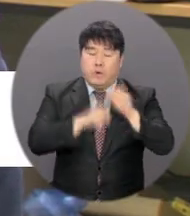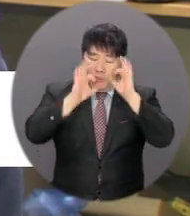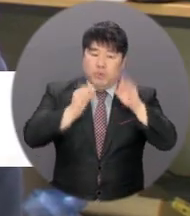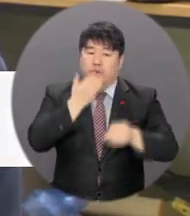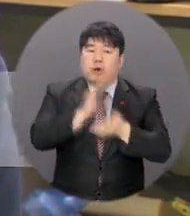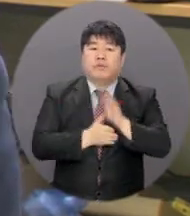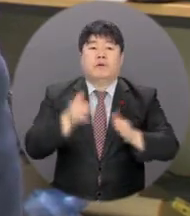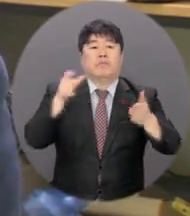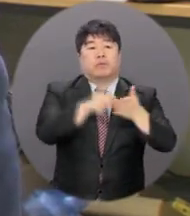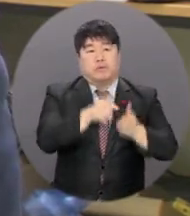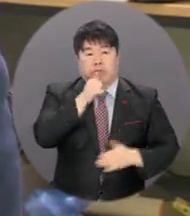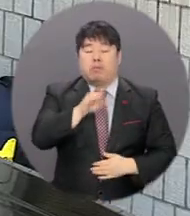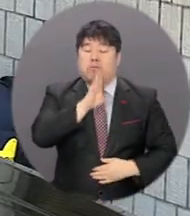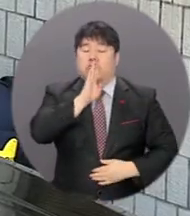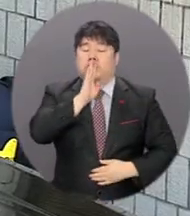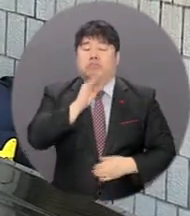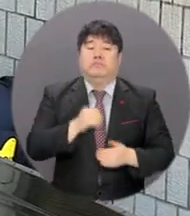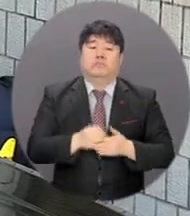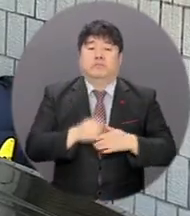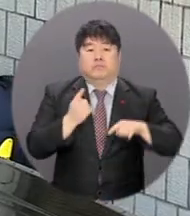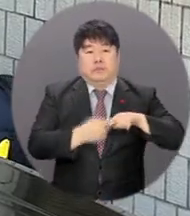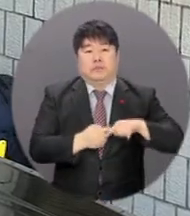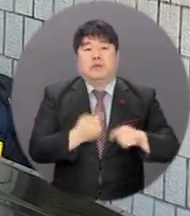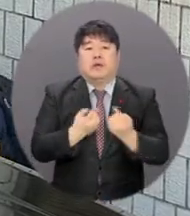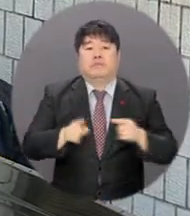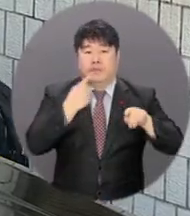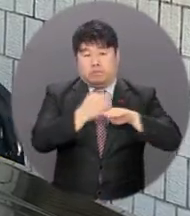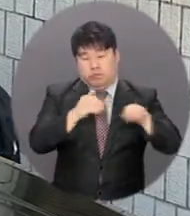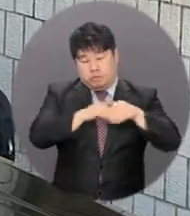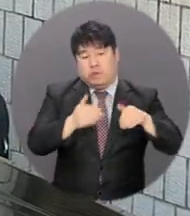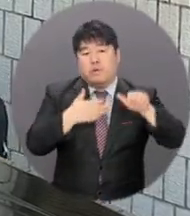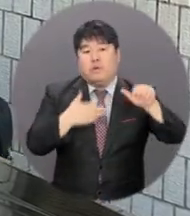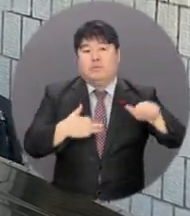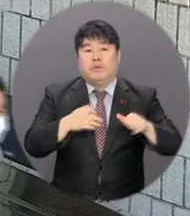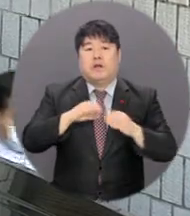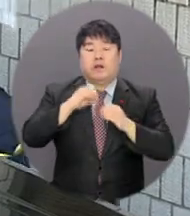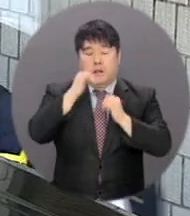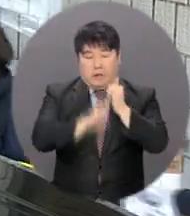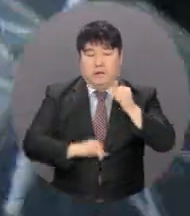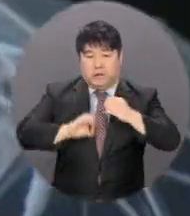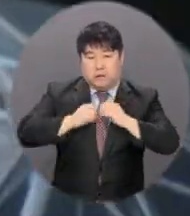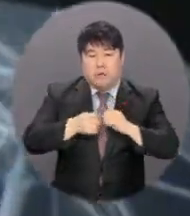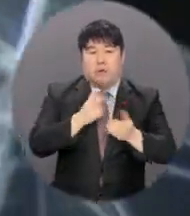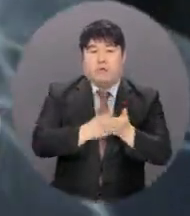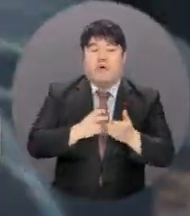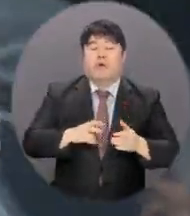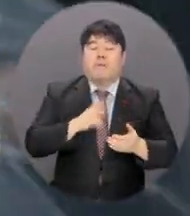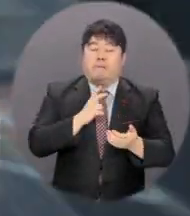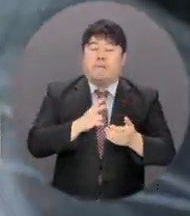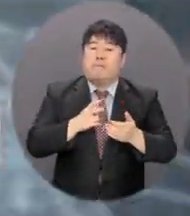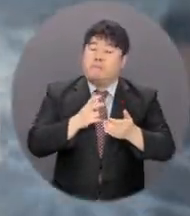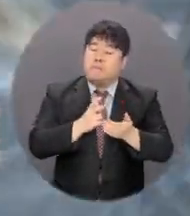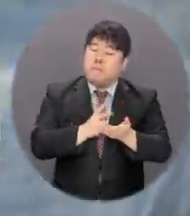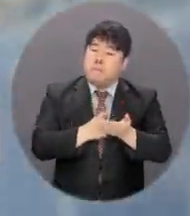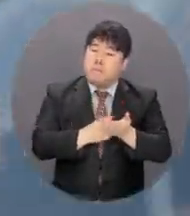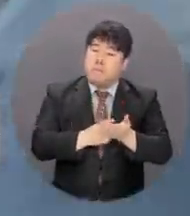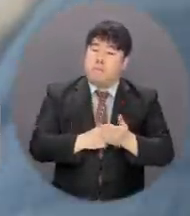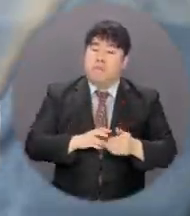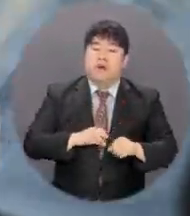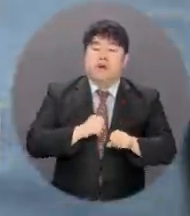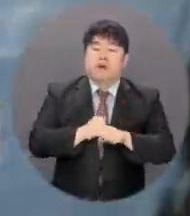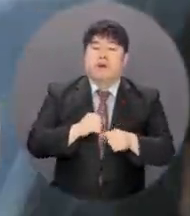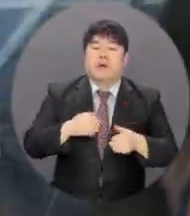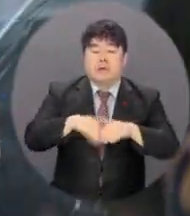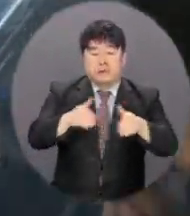명시하고 있거든요. 마찬가지입니다. 더불어민주당이 5.18 역사 왜곡 처벌법을 당론으로 발의했지만 표현의 자유를